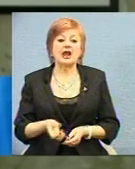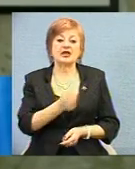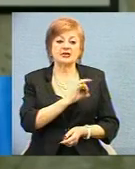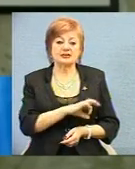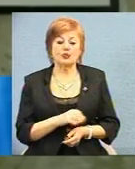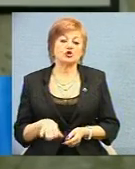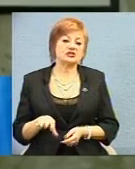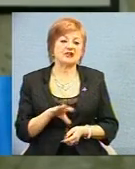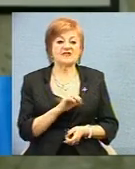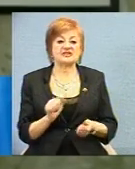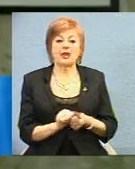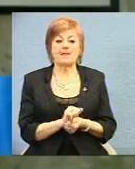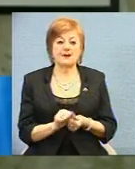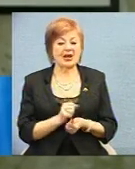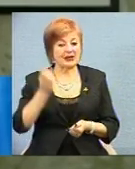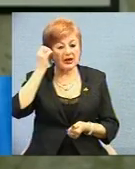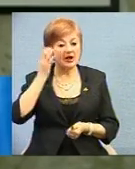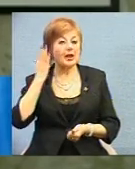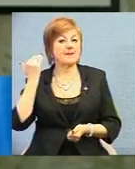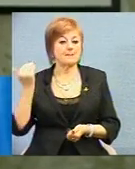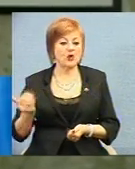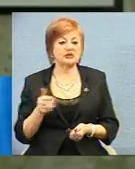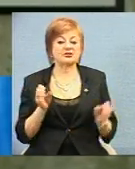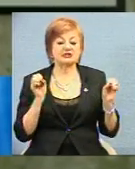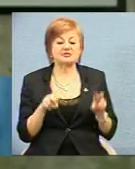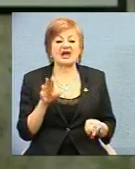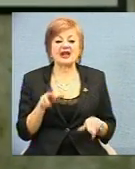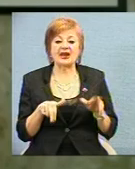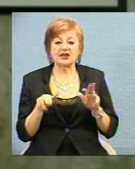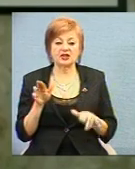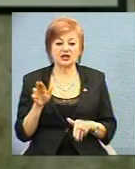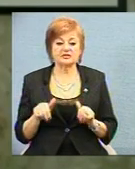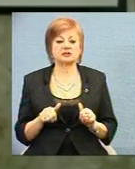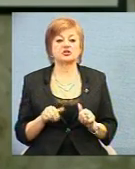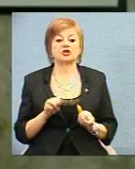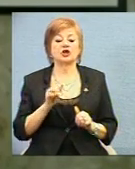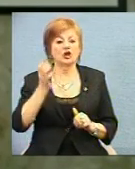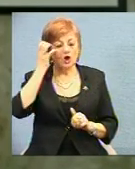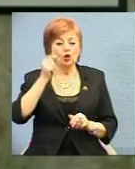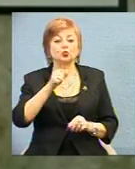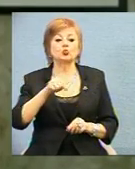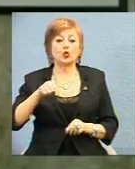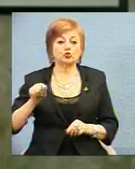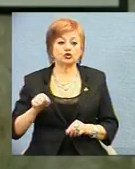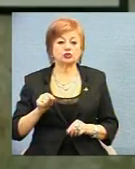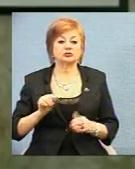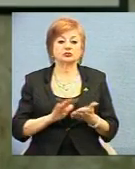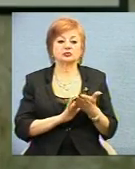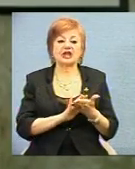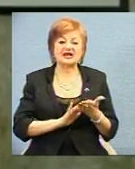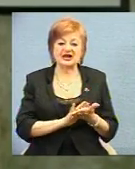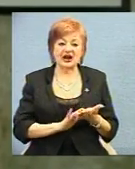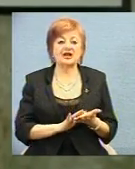используются все материалы японские, специальные кисти, специальная тушь, которая растирается,